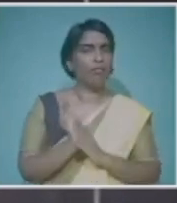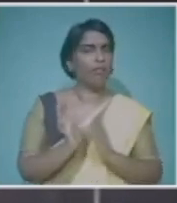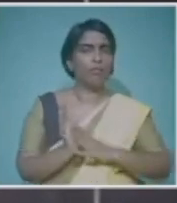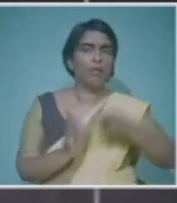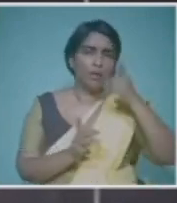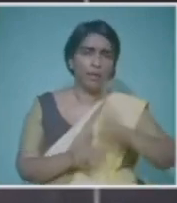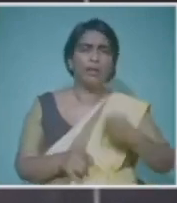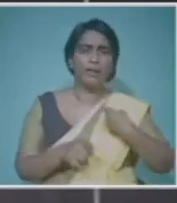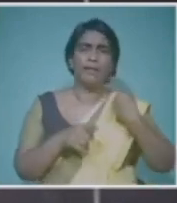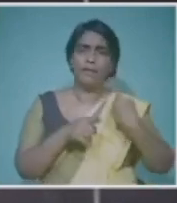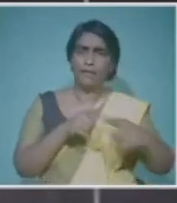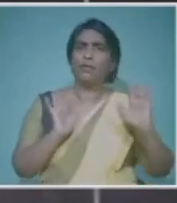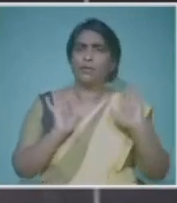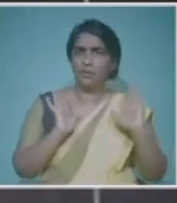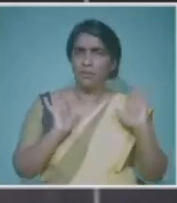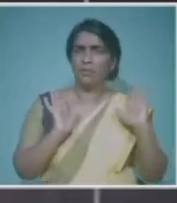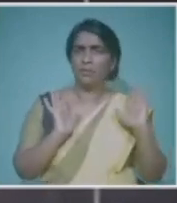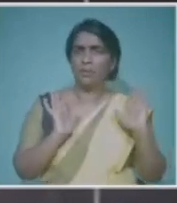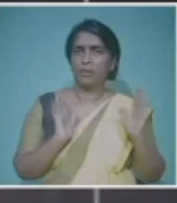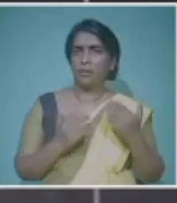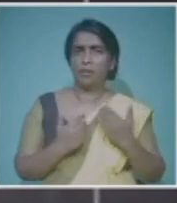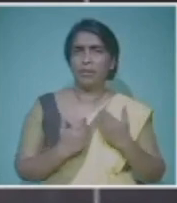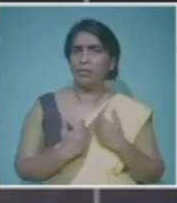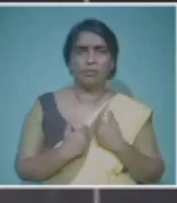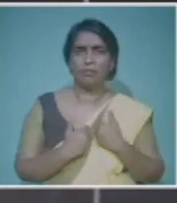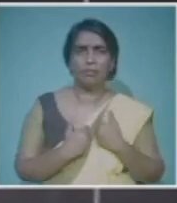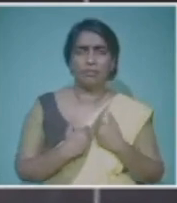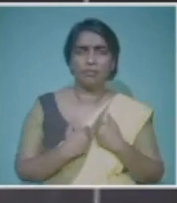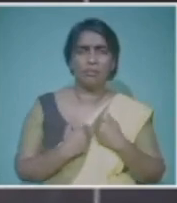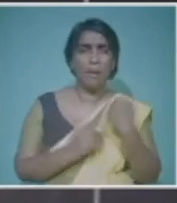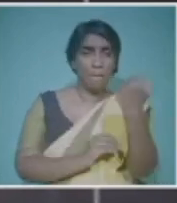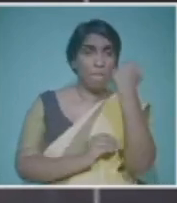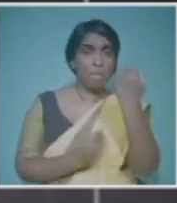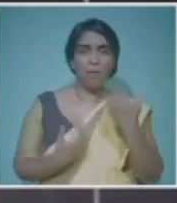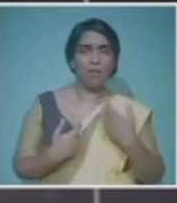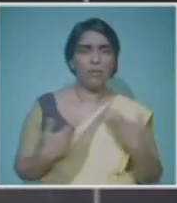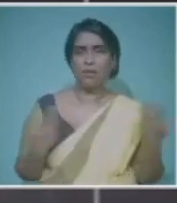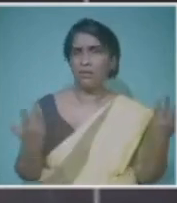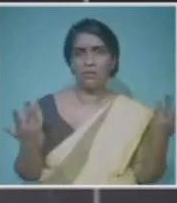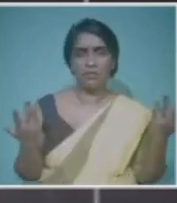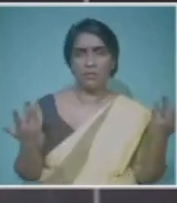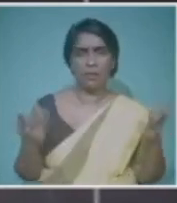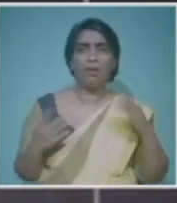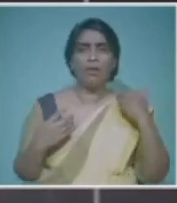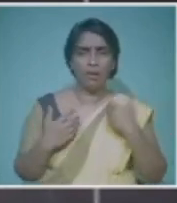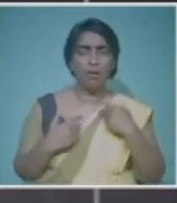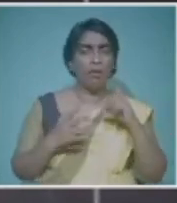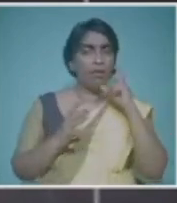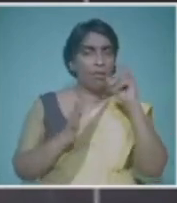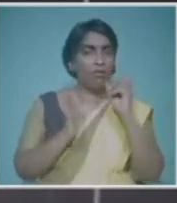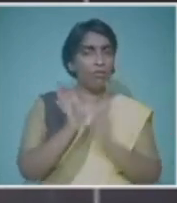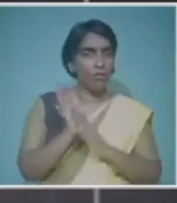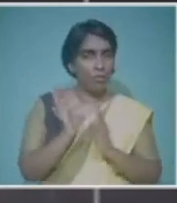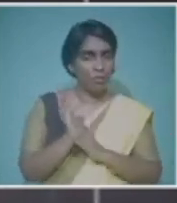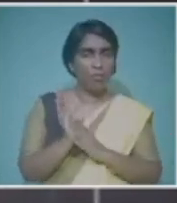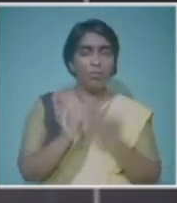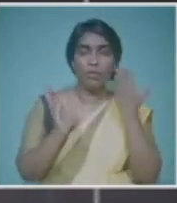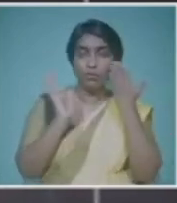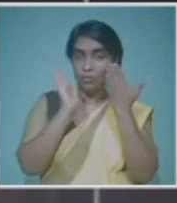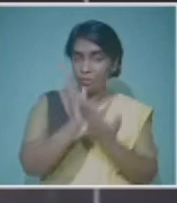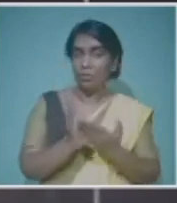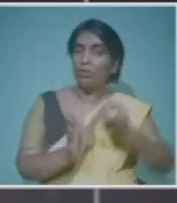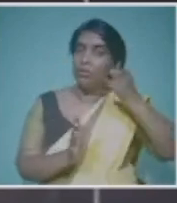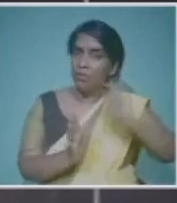නිර්දේශයක් පමණයි ගරු ඇමතුමා. අපිට කිසිම විධායක බලයක් නැහැ. ඒතකොට මේ කමිටුවේ ඉදිරිපත් කරලා තියෙන